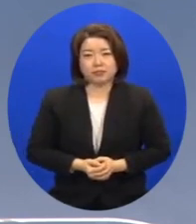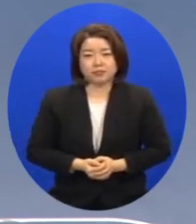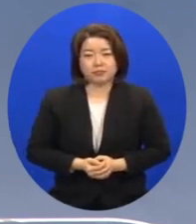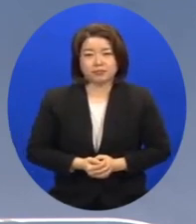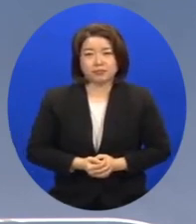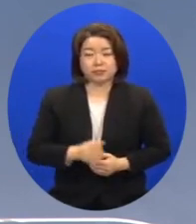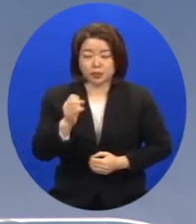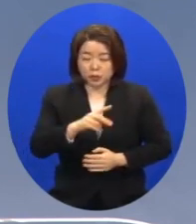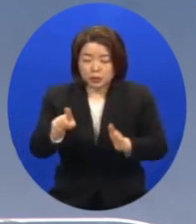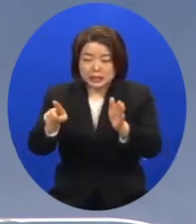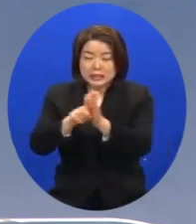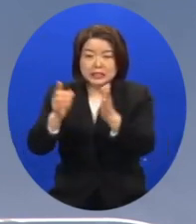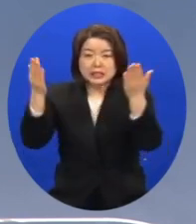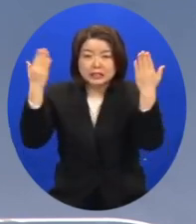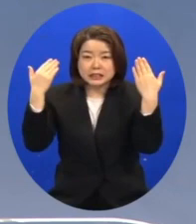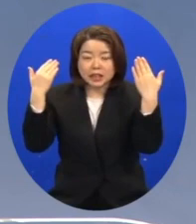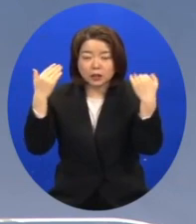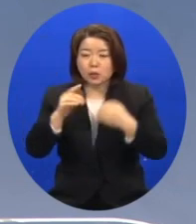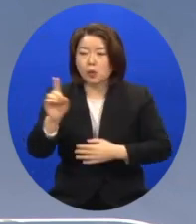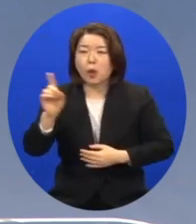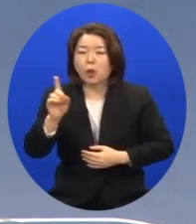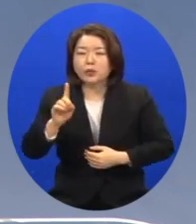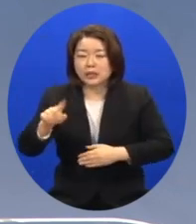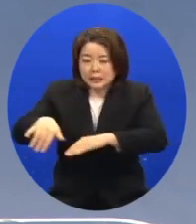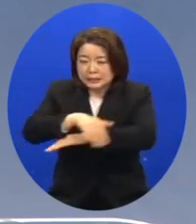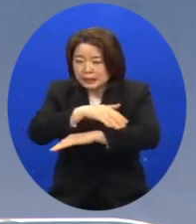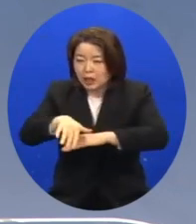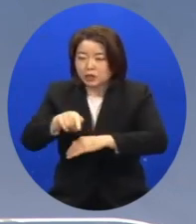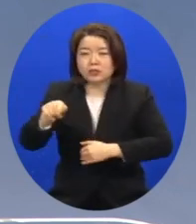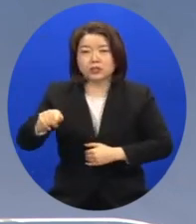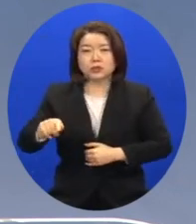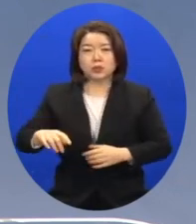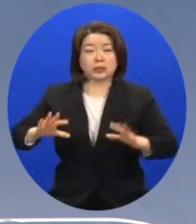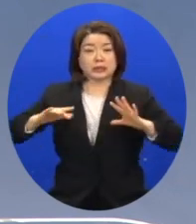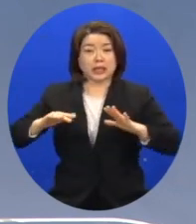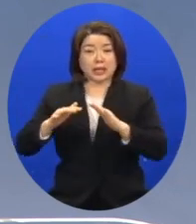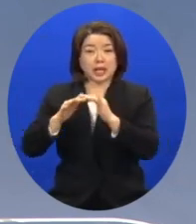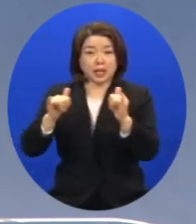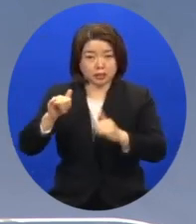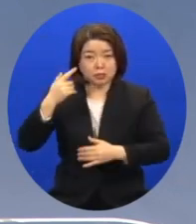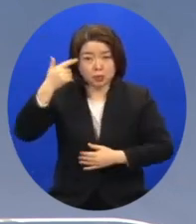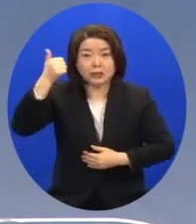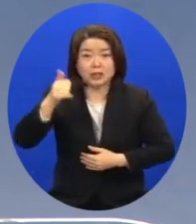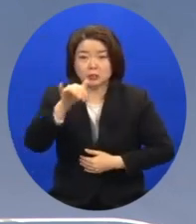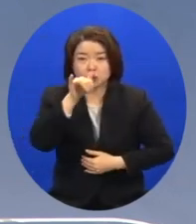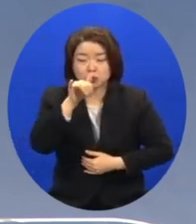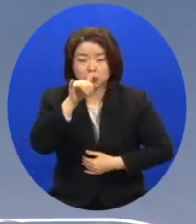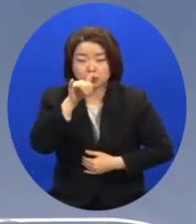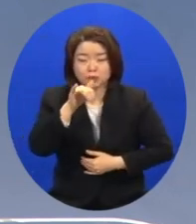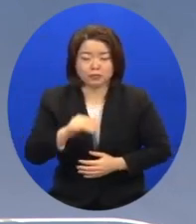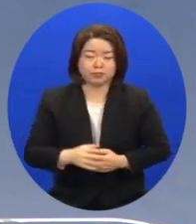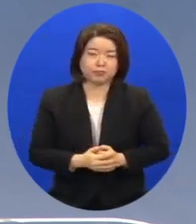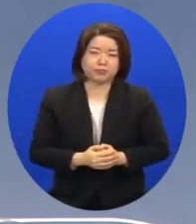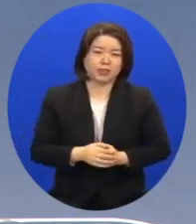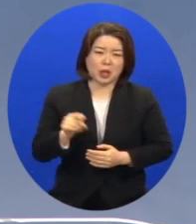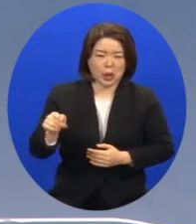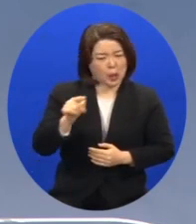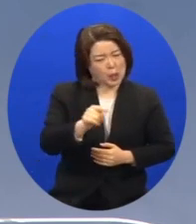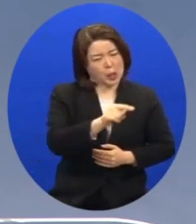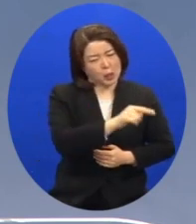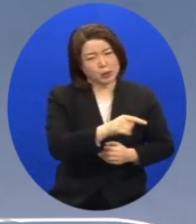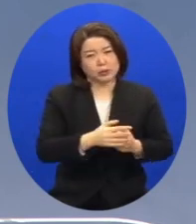신학교 어느 신학교에서 공부 했는가 그걸 자랑으로 하는 목사님들도 계신데 그런 것들이 바로